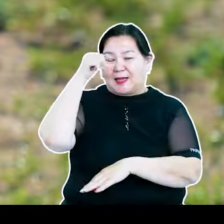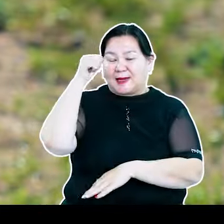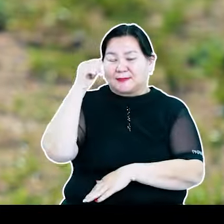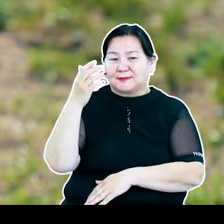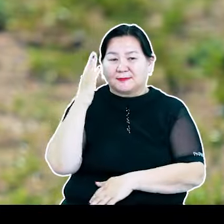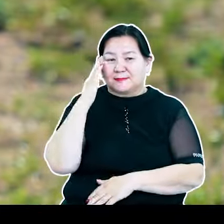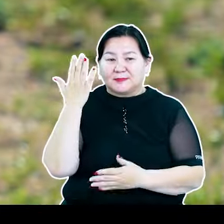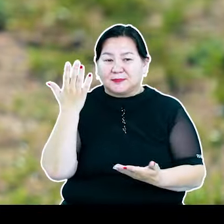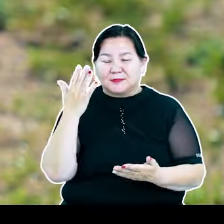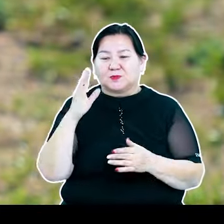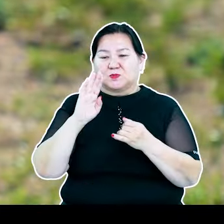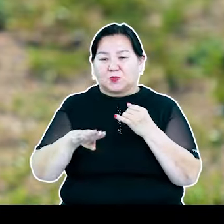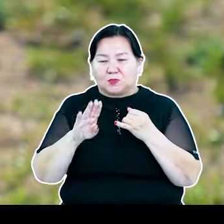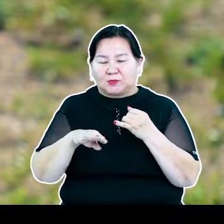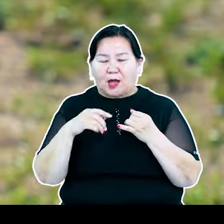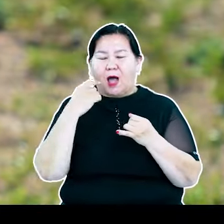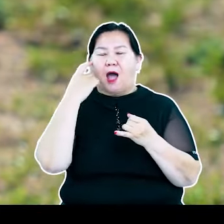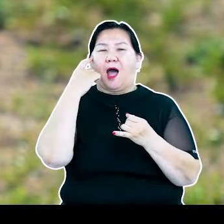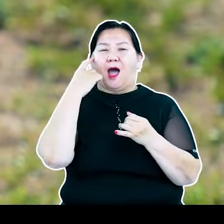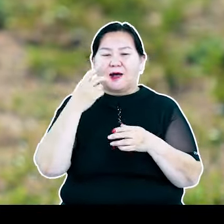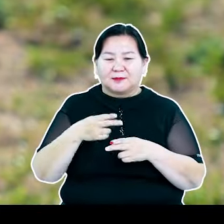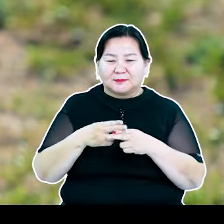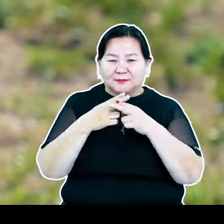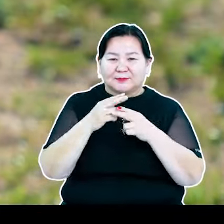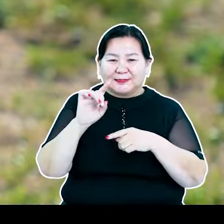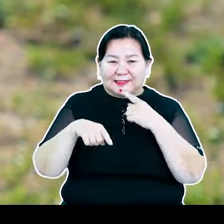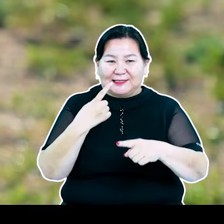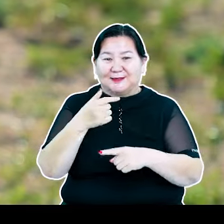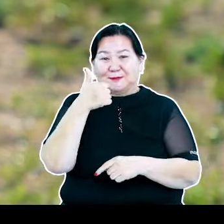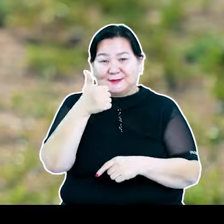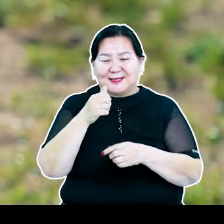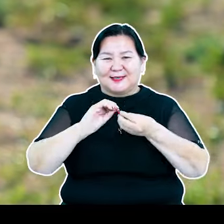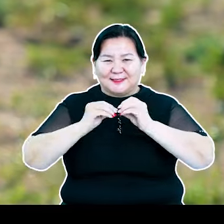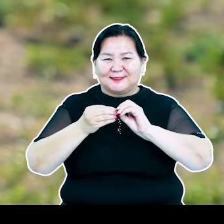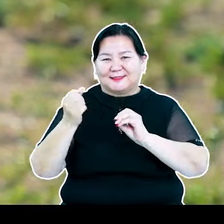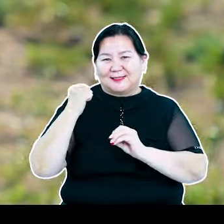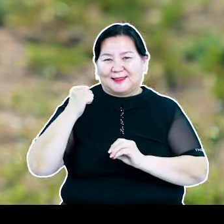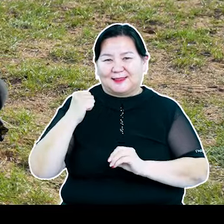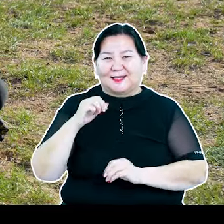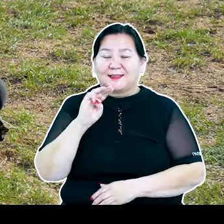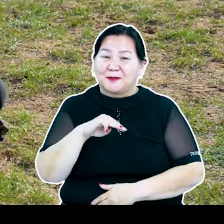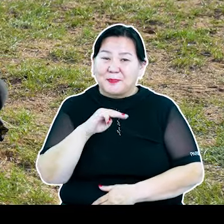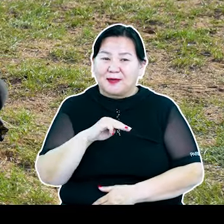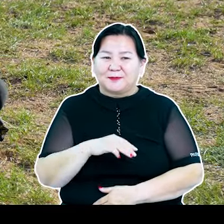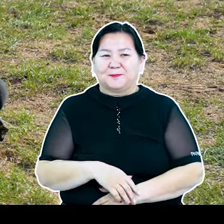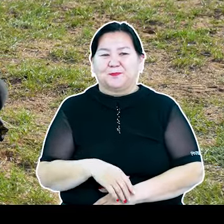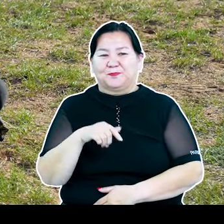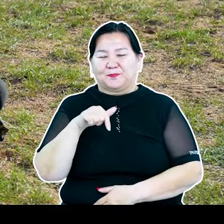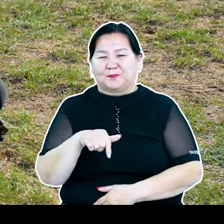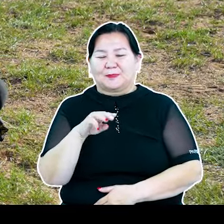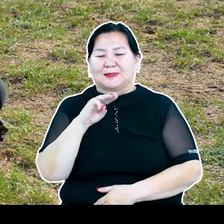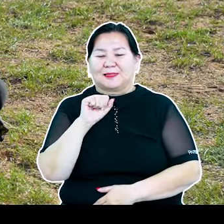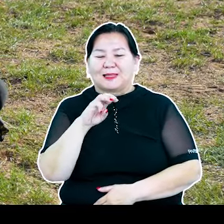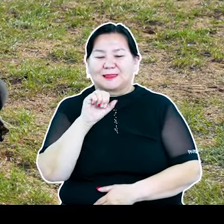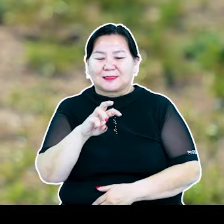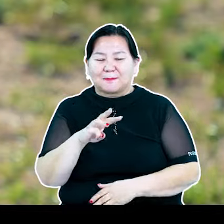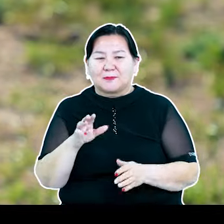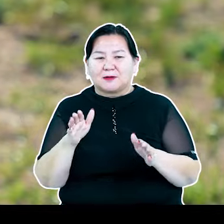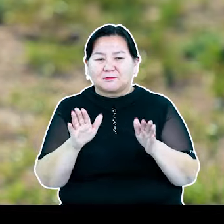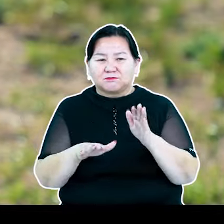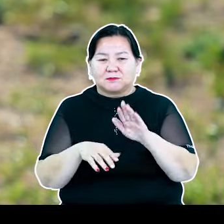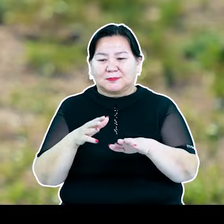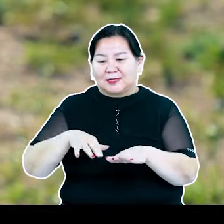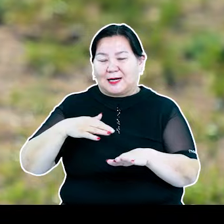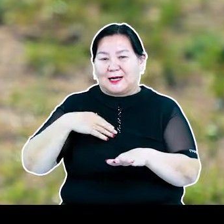Нутгийн маань ах эгч нар эхэндээ мэдэхгүй байсан ч сүүлдээ ирж туслаад илүү сайн хийж чадлаа шүү, тийм ээ. Одоо харин